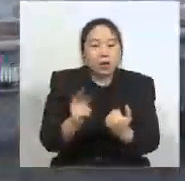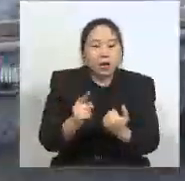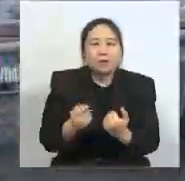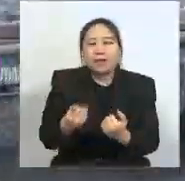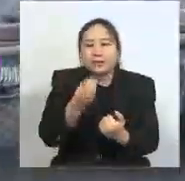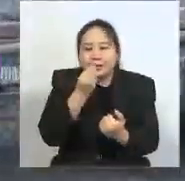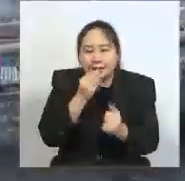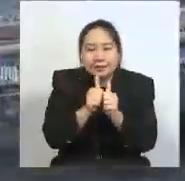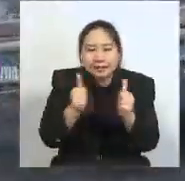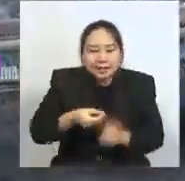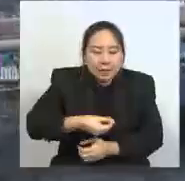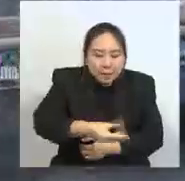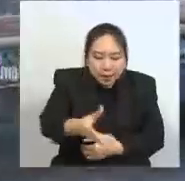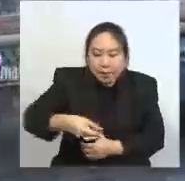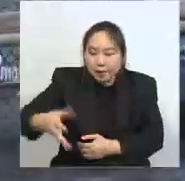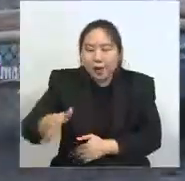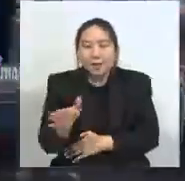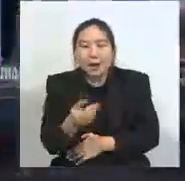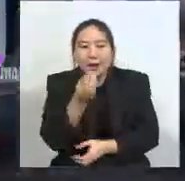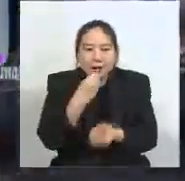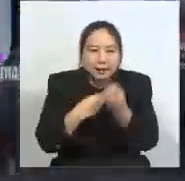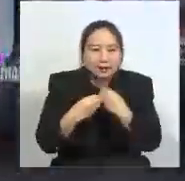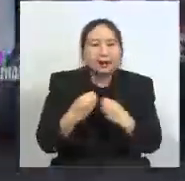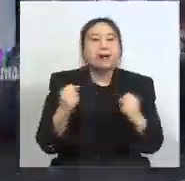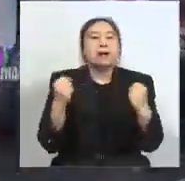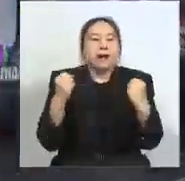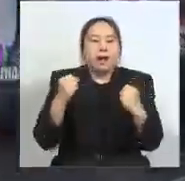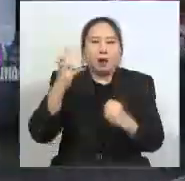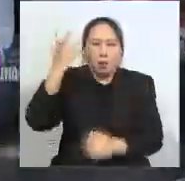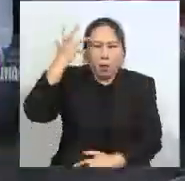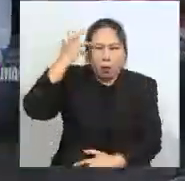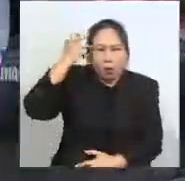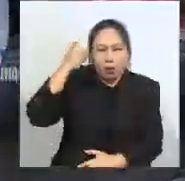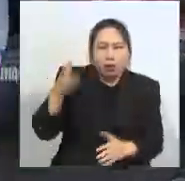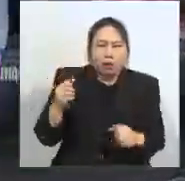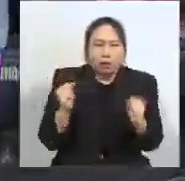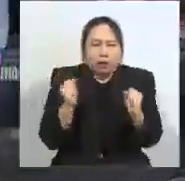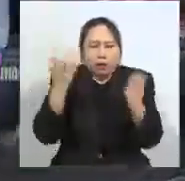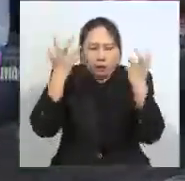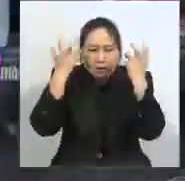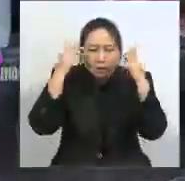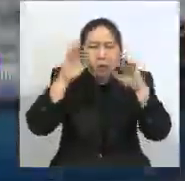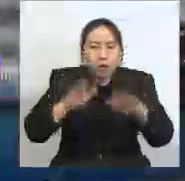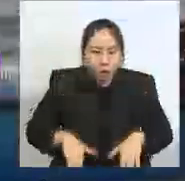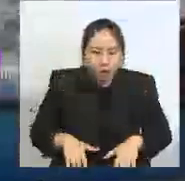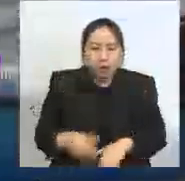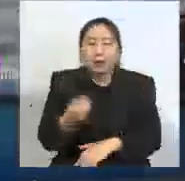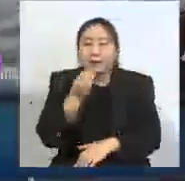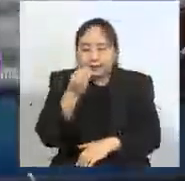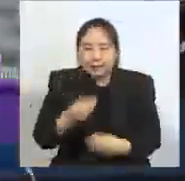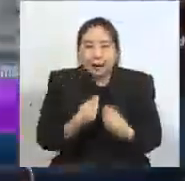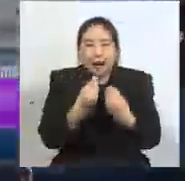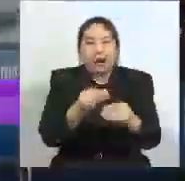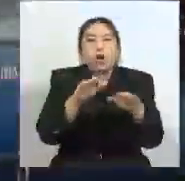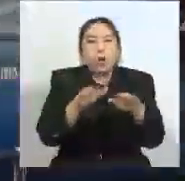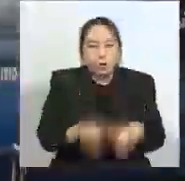ามินเสริมค่ะปลาจะได้แข็งแรงและก็ลดอาการเครียดจากอากาศเย็นรวมทั้งอาหารที่ให้เนี่ยก็ให้ลดลงมาครึ่งหนึ่งด้